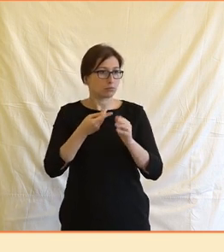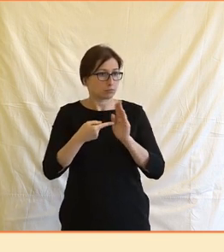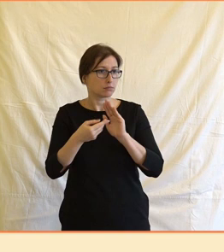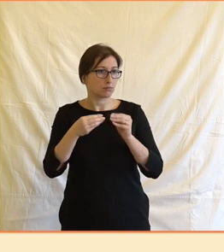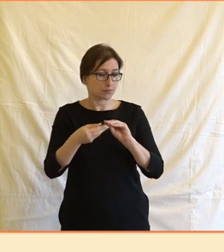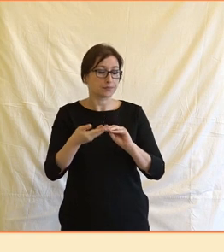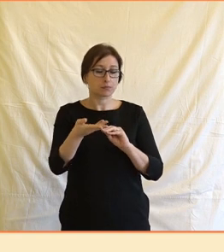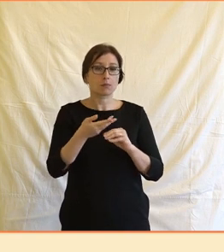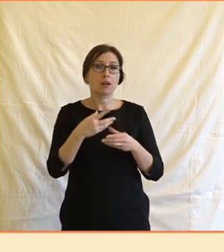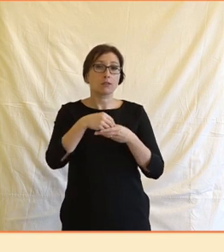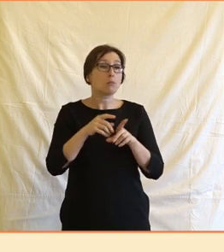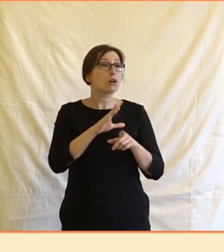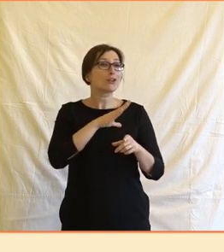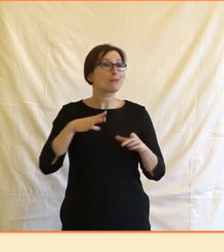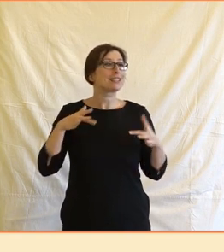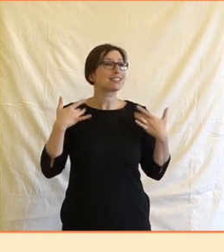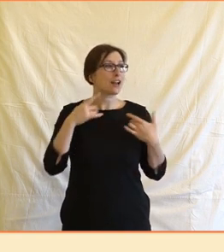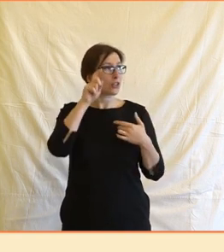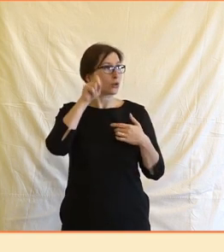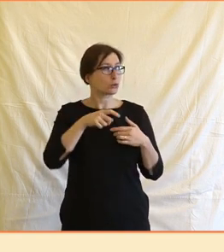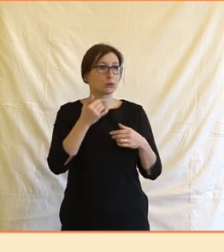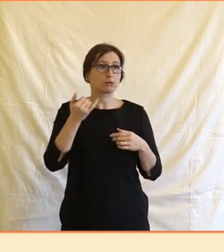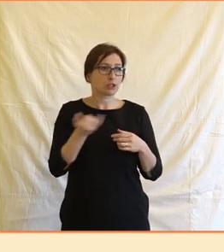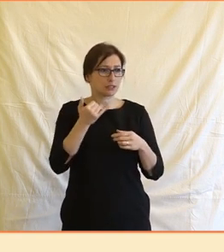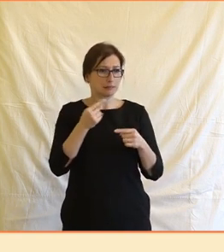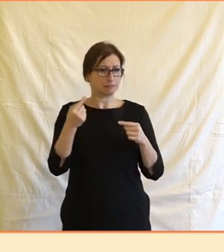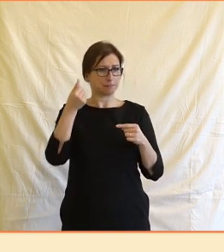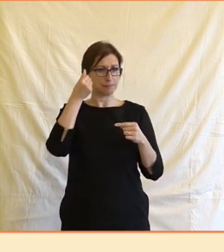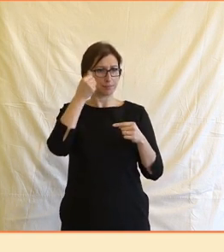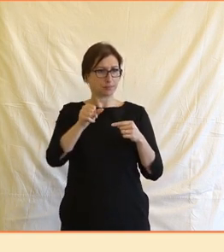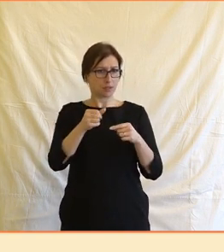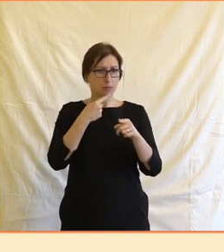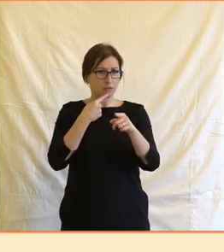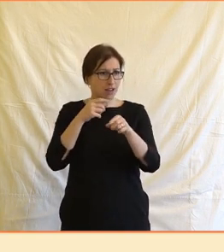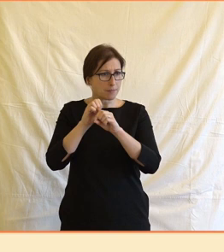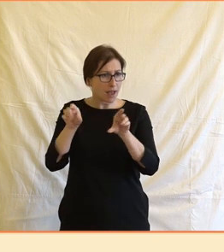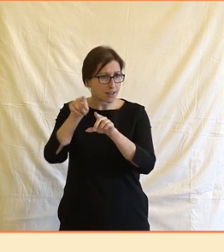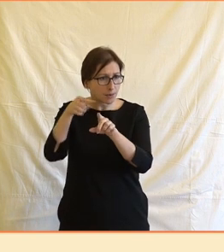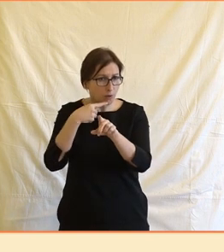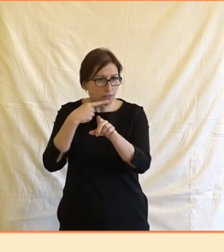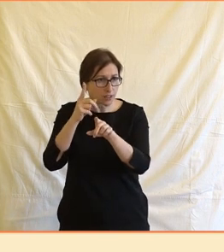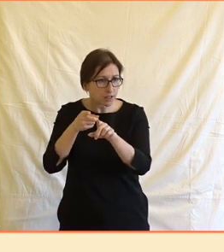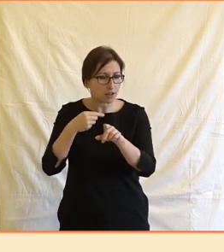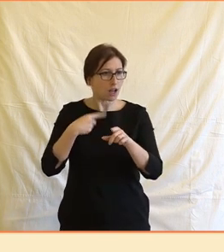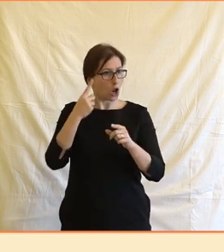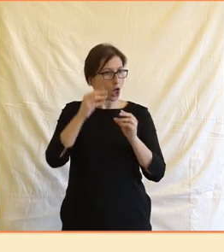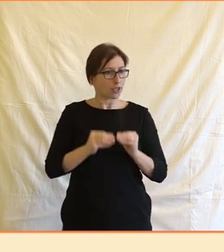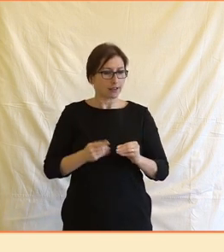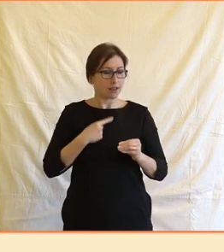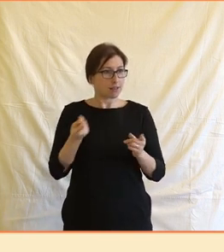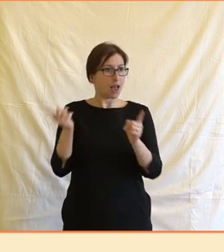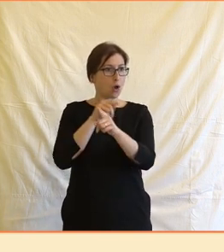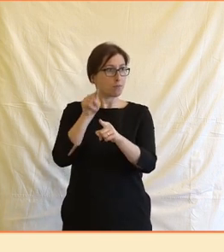rozum, zdravý rozum by často odporoval tomuto tvrzení, protože by si řekl, že